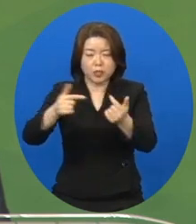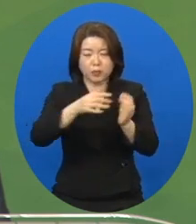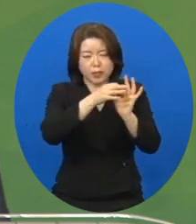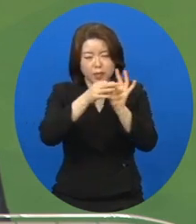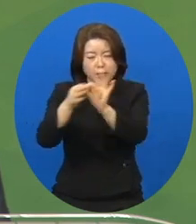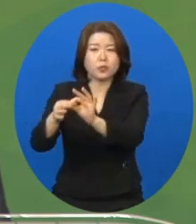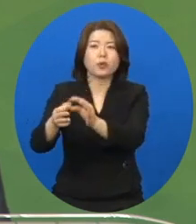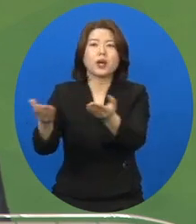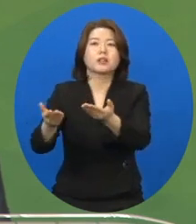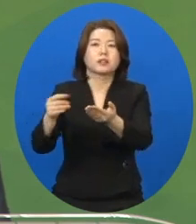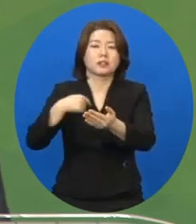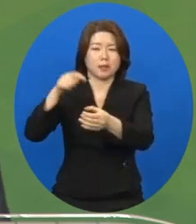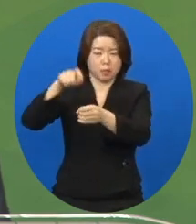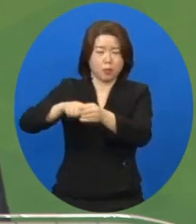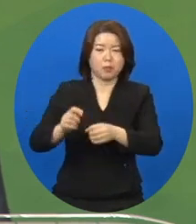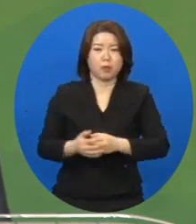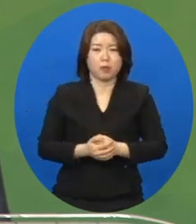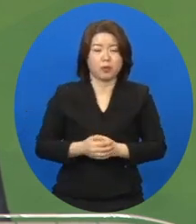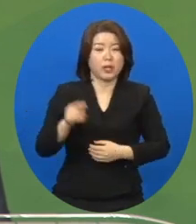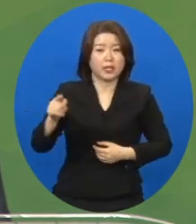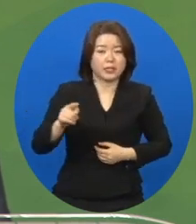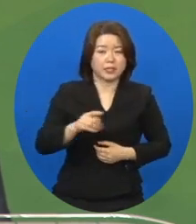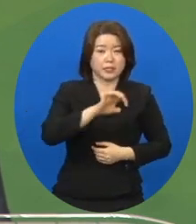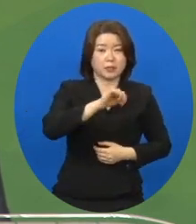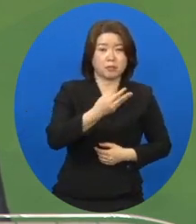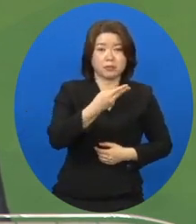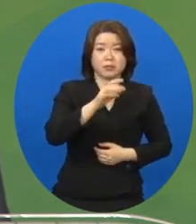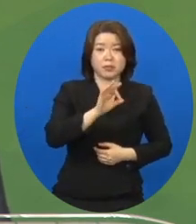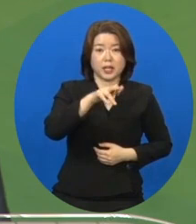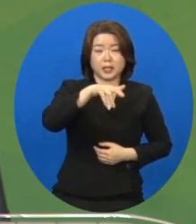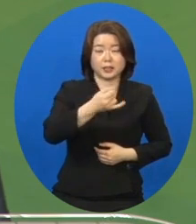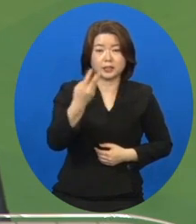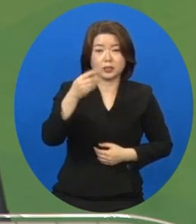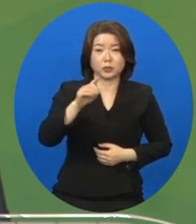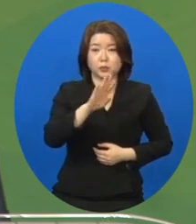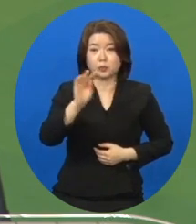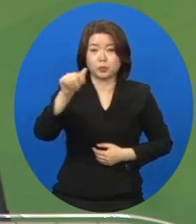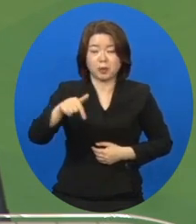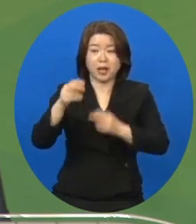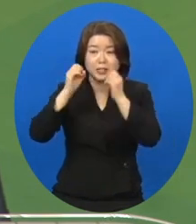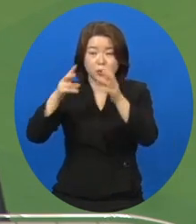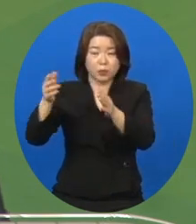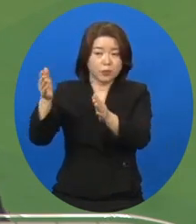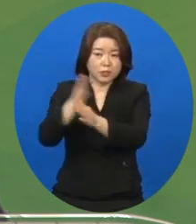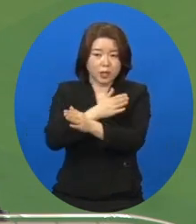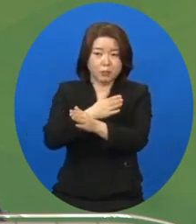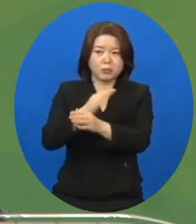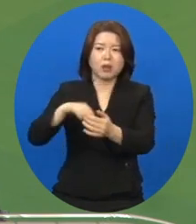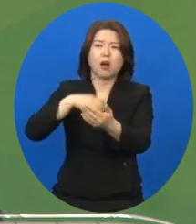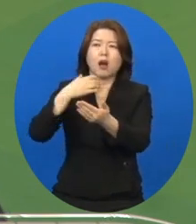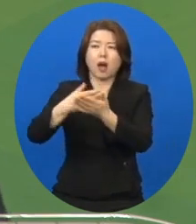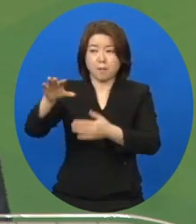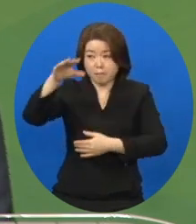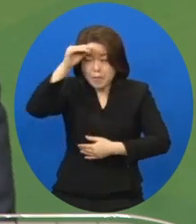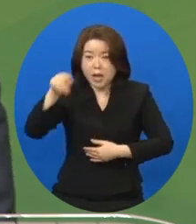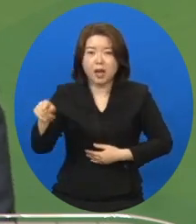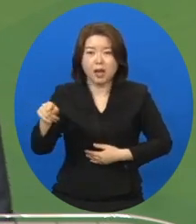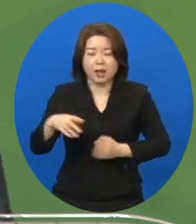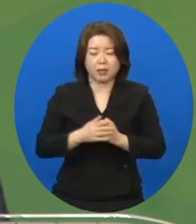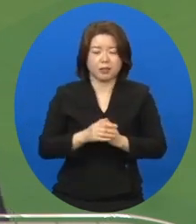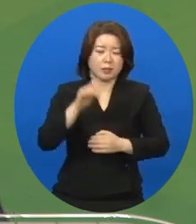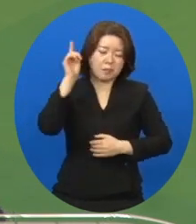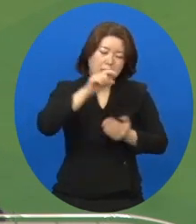것이다. 이것이 프랭크 로바우 선교사로부터 도전받은 것이다. 일기를 쓰기 시작한 것만